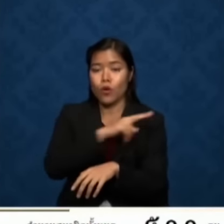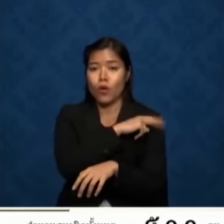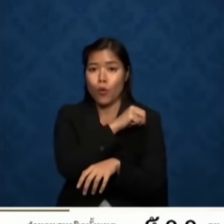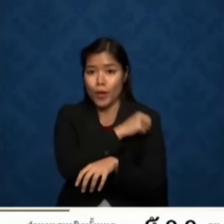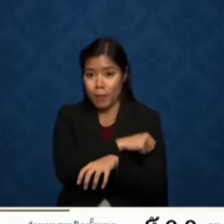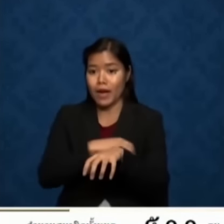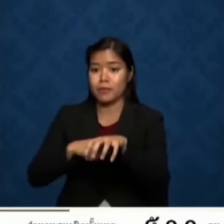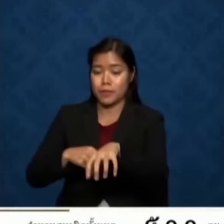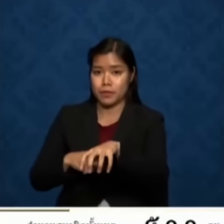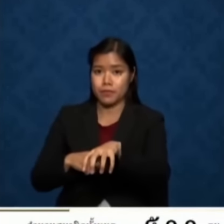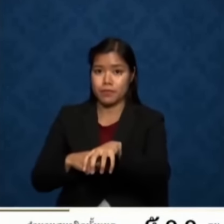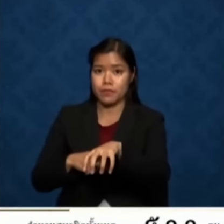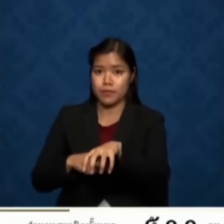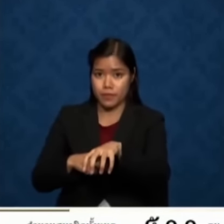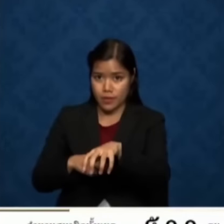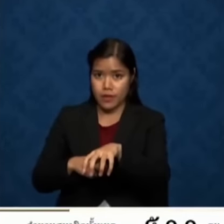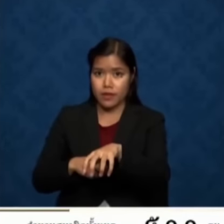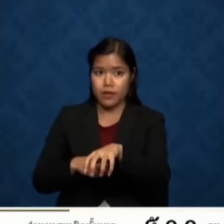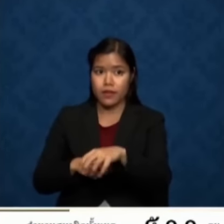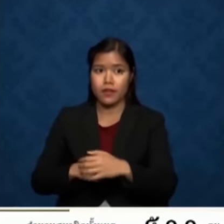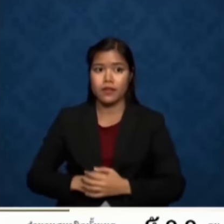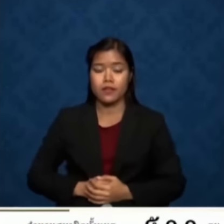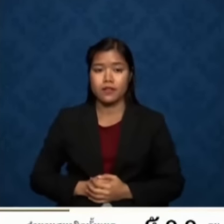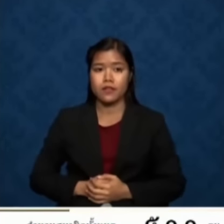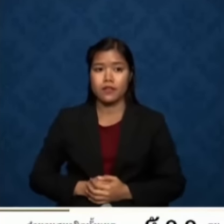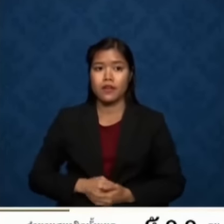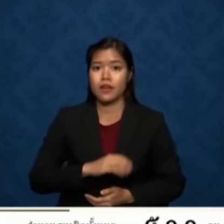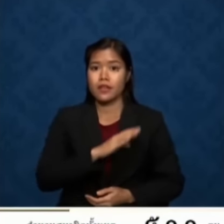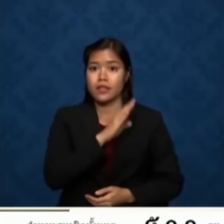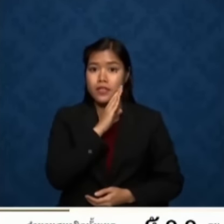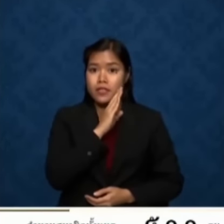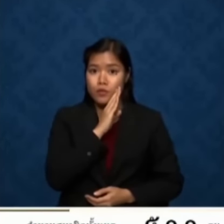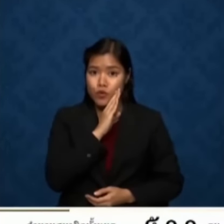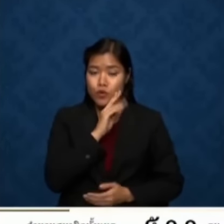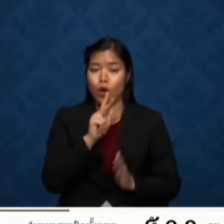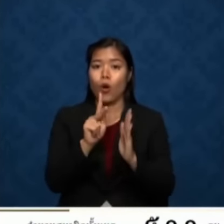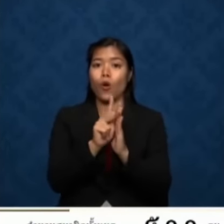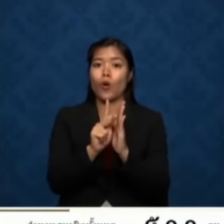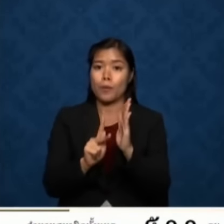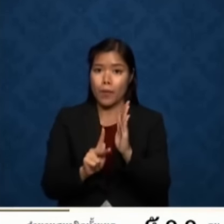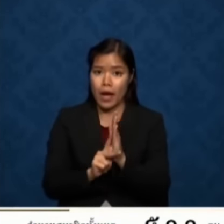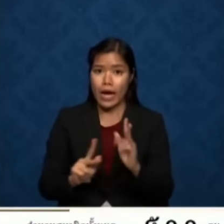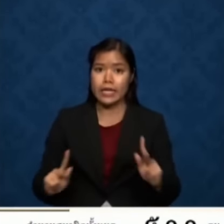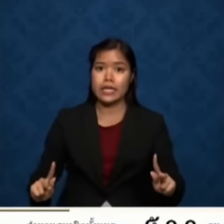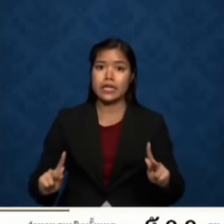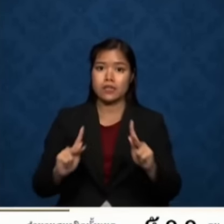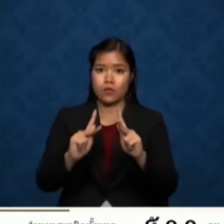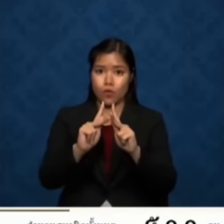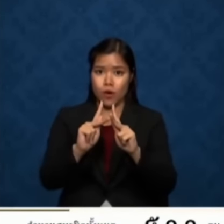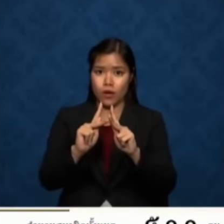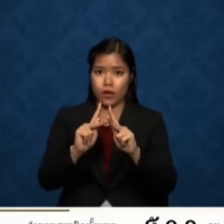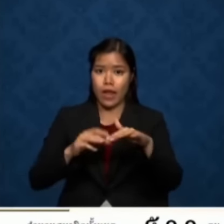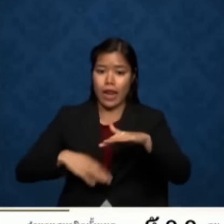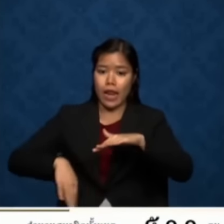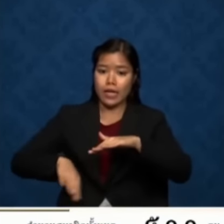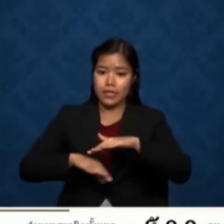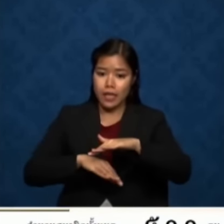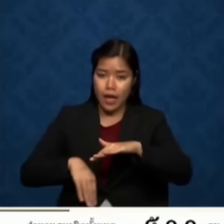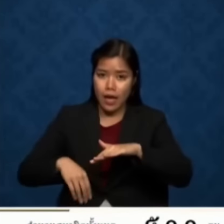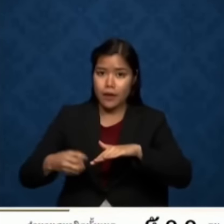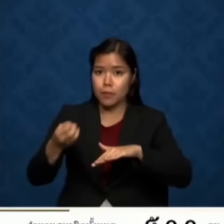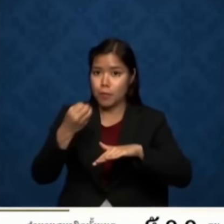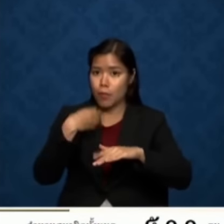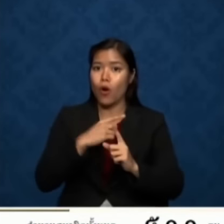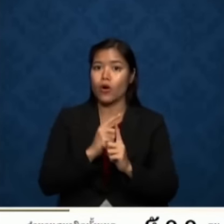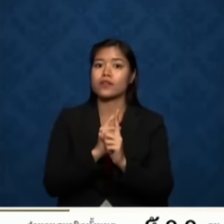ยการสูงสุดบอกว่าถ้ามีกฎกระทรวงมีกฎหมายยืนยันตามที่กล่าวจึง